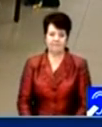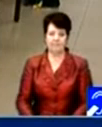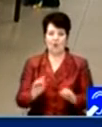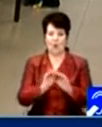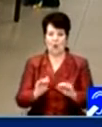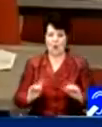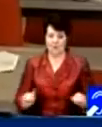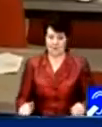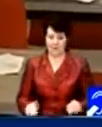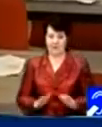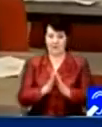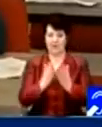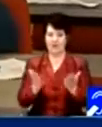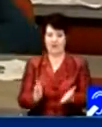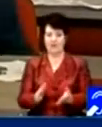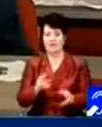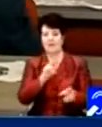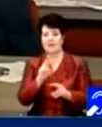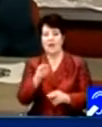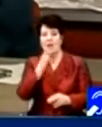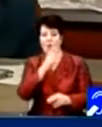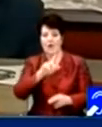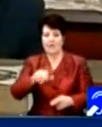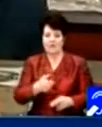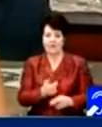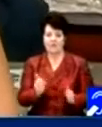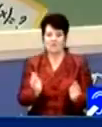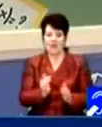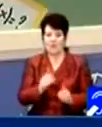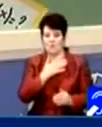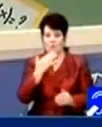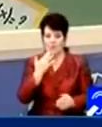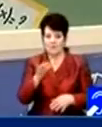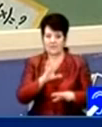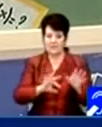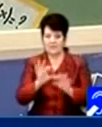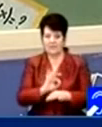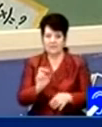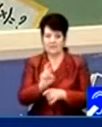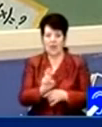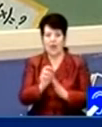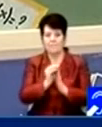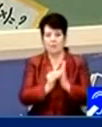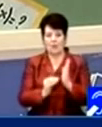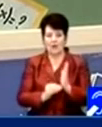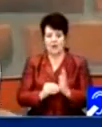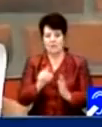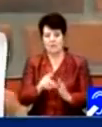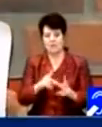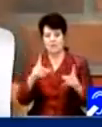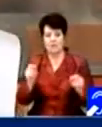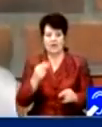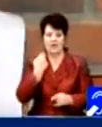Copiii setoși de carte nu se limitează la orele de la școală. Mulți dintre ei aleg să frecventeze programe extrașcolare unde învață